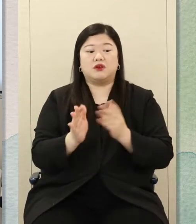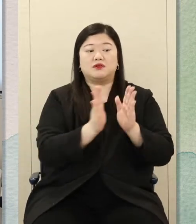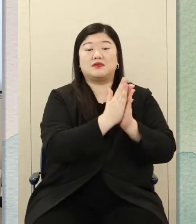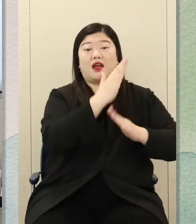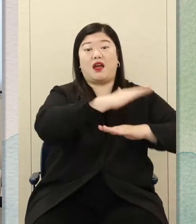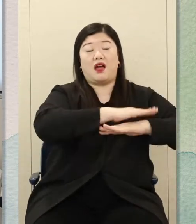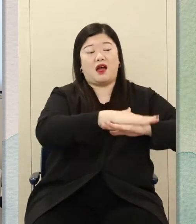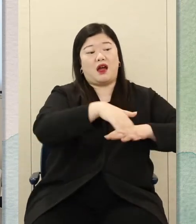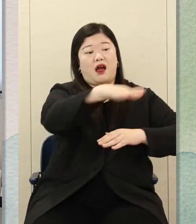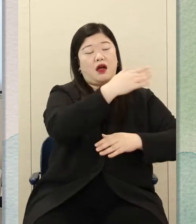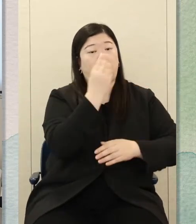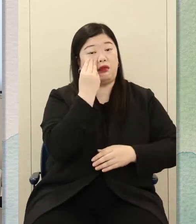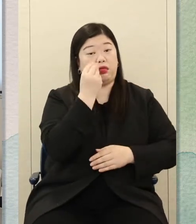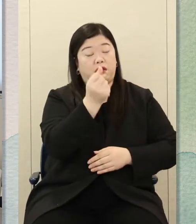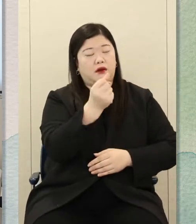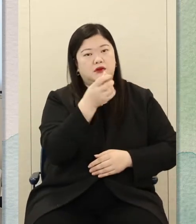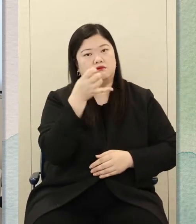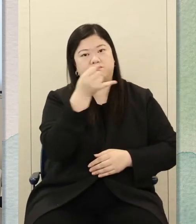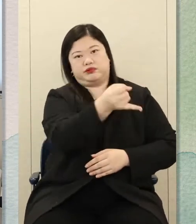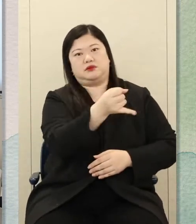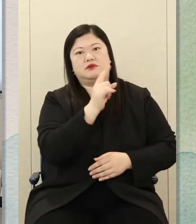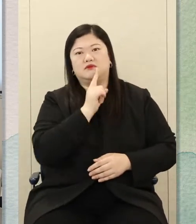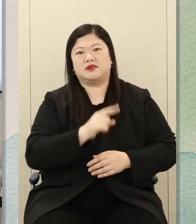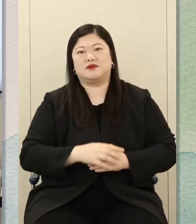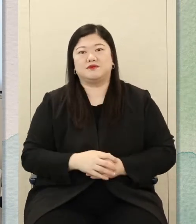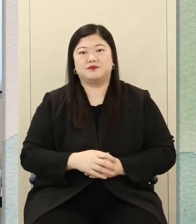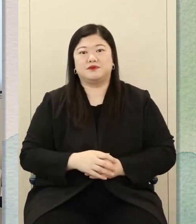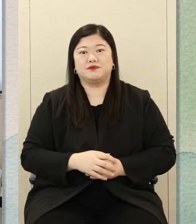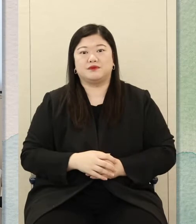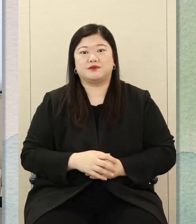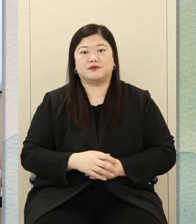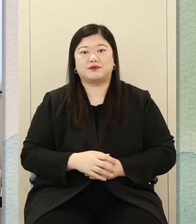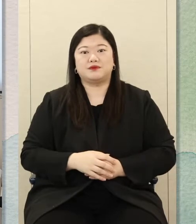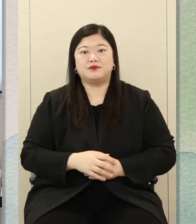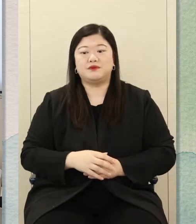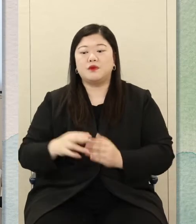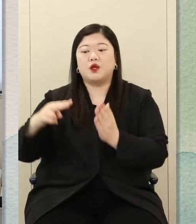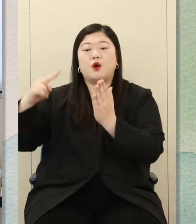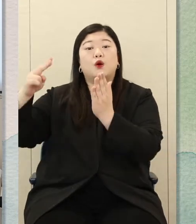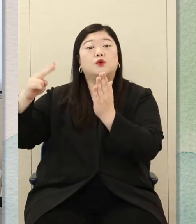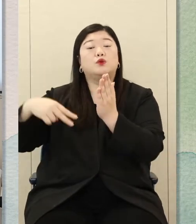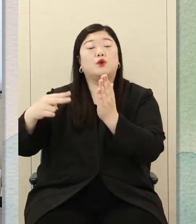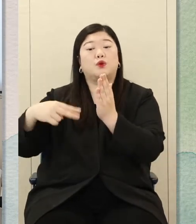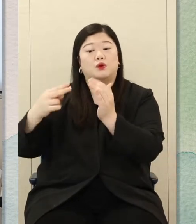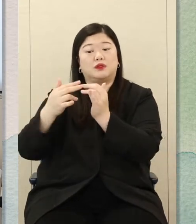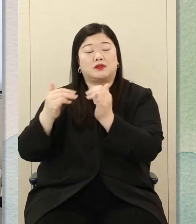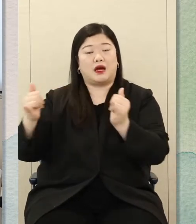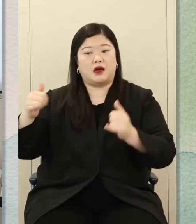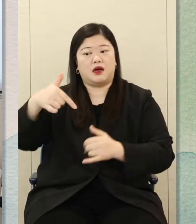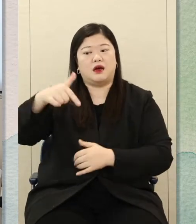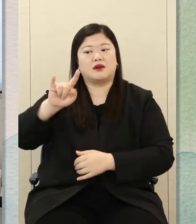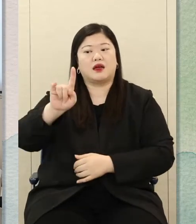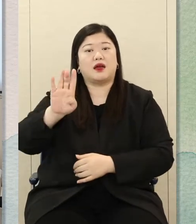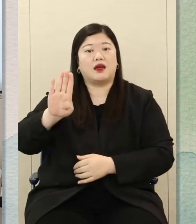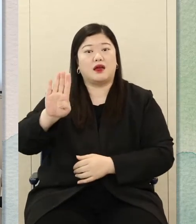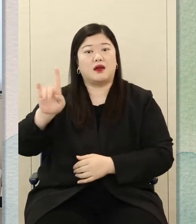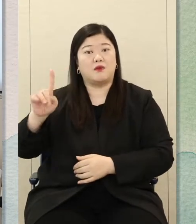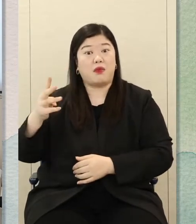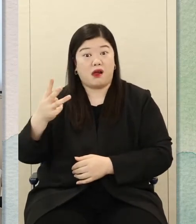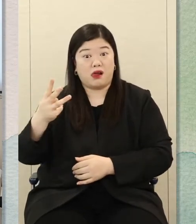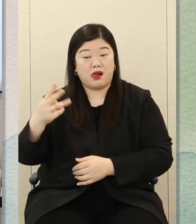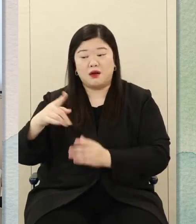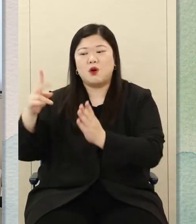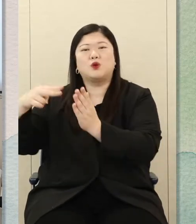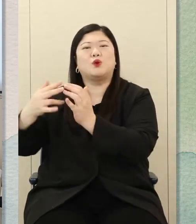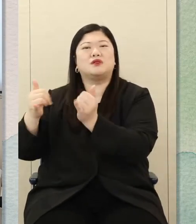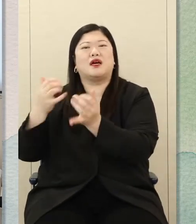어두워진다. 그래서 이제 독자를 만들어내는 일이 독자 개발인데요. 예, 독자를 만들어내는 일을 우리가 해야 되겠다.